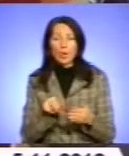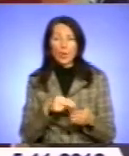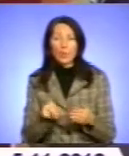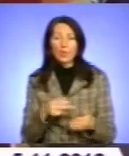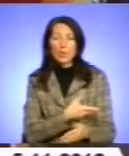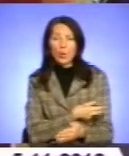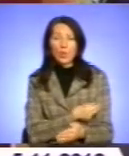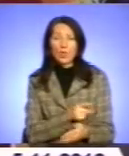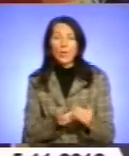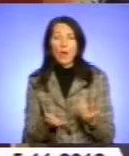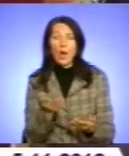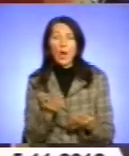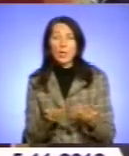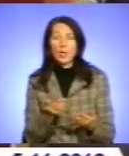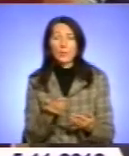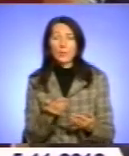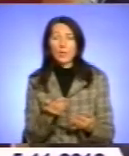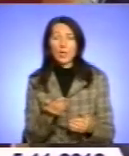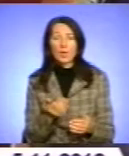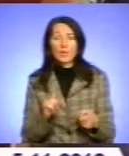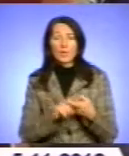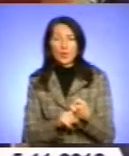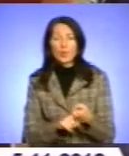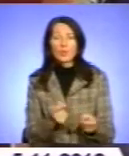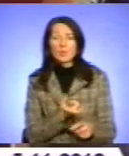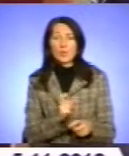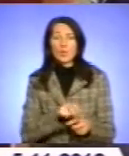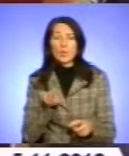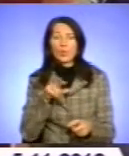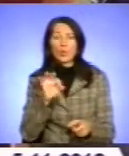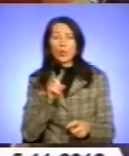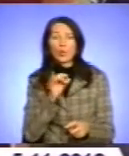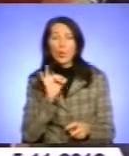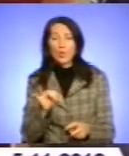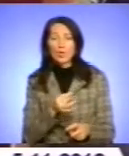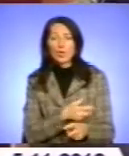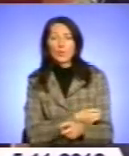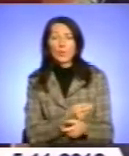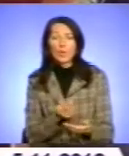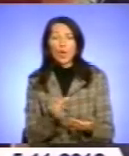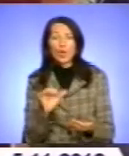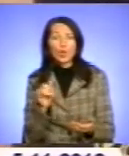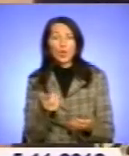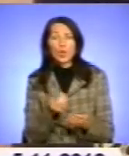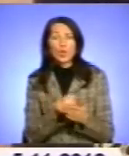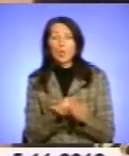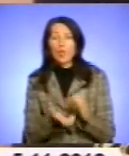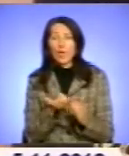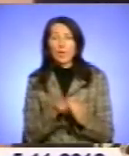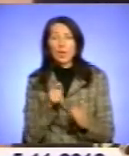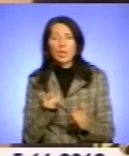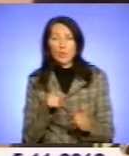засобів. Однак, в зв'язку з збільшенням дози, цієї суми почало не вистачати йому. І після цього він почав